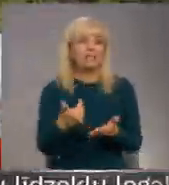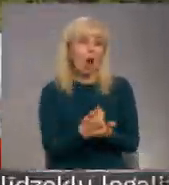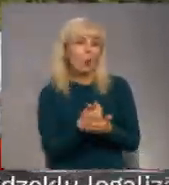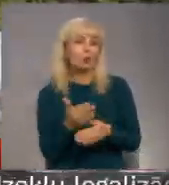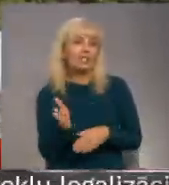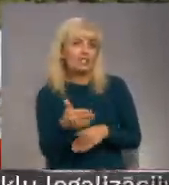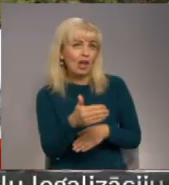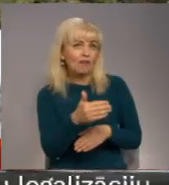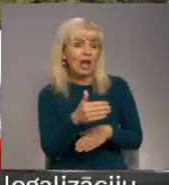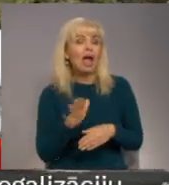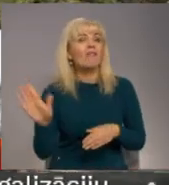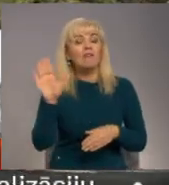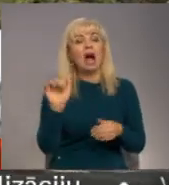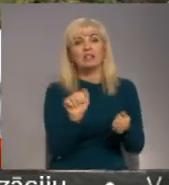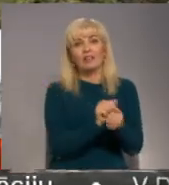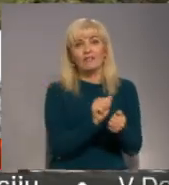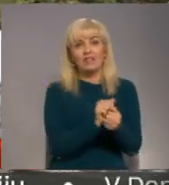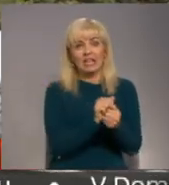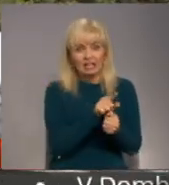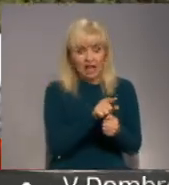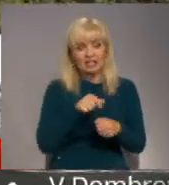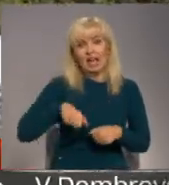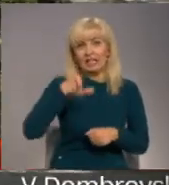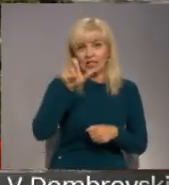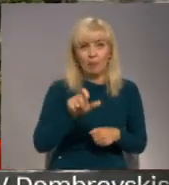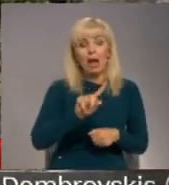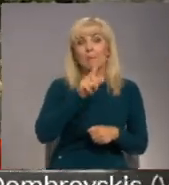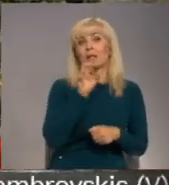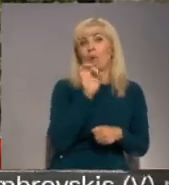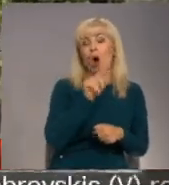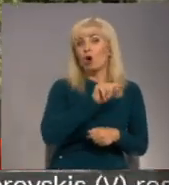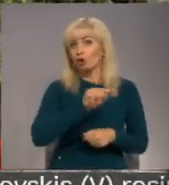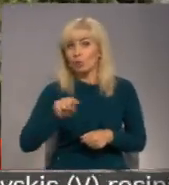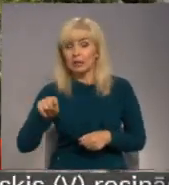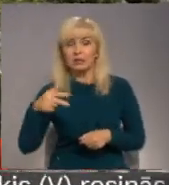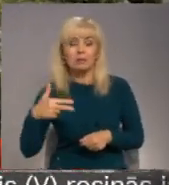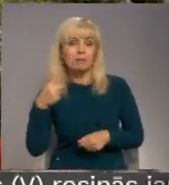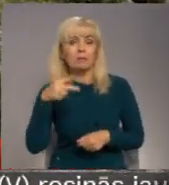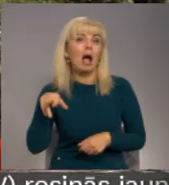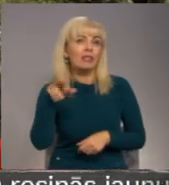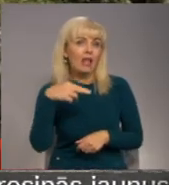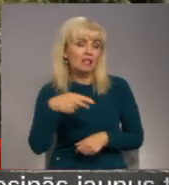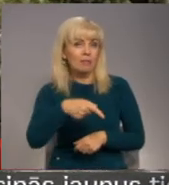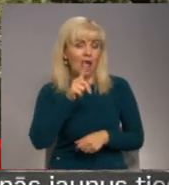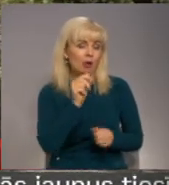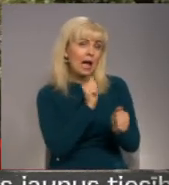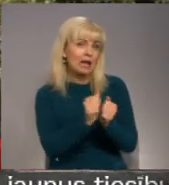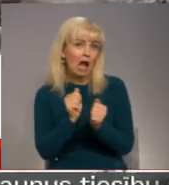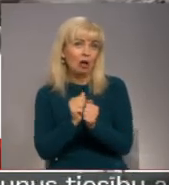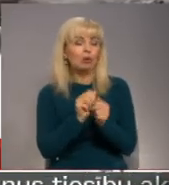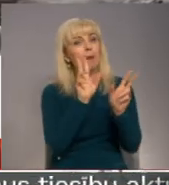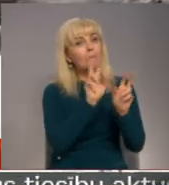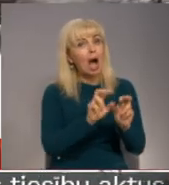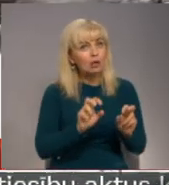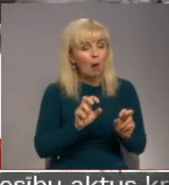zivju, valsts vides dienesta inspektora lieguma laikā no 1. oktobra līdz 31. decembrim regulāri pārbauda, vai